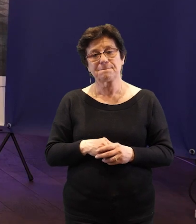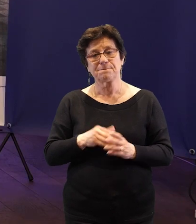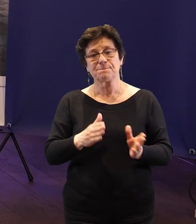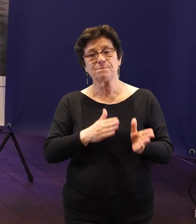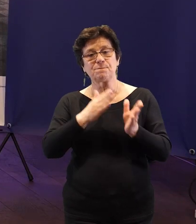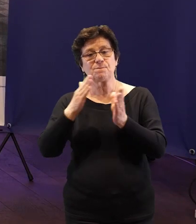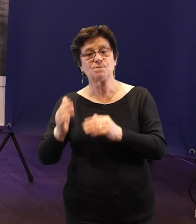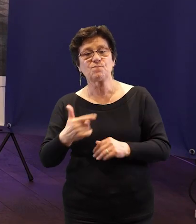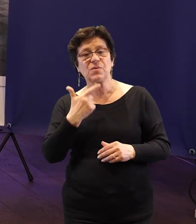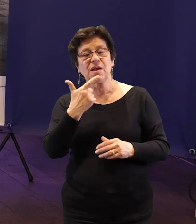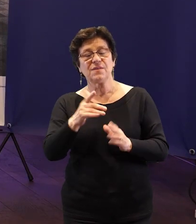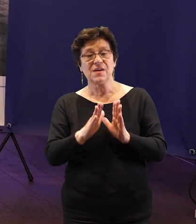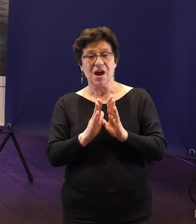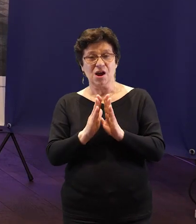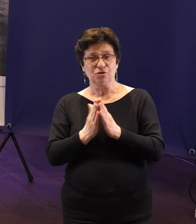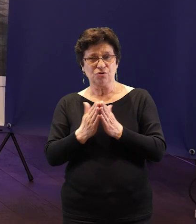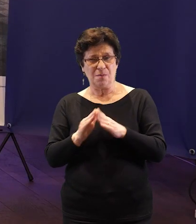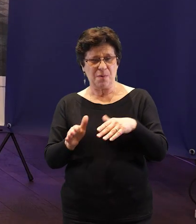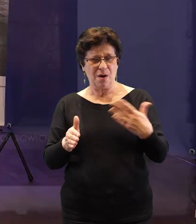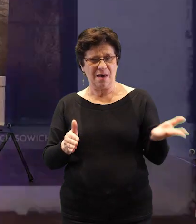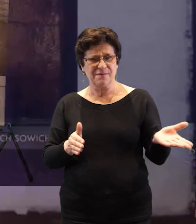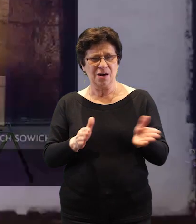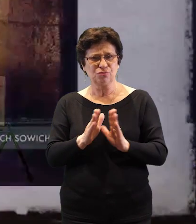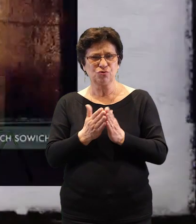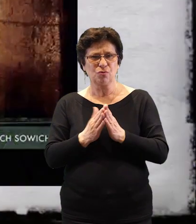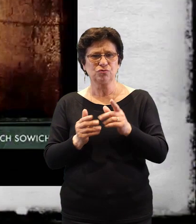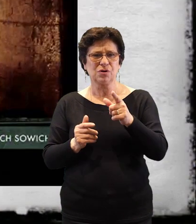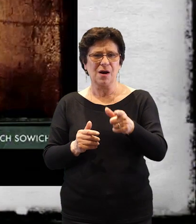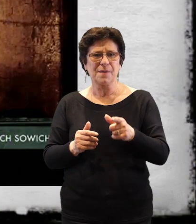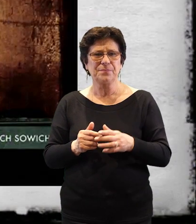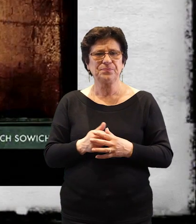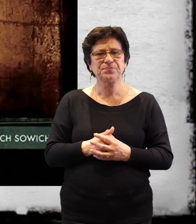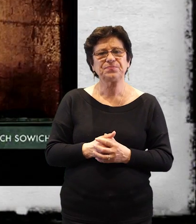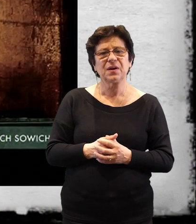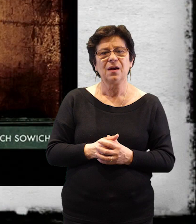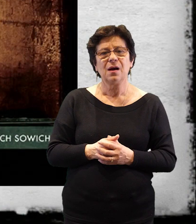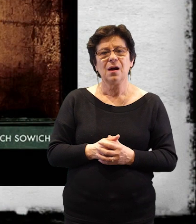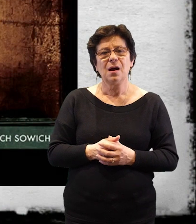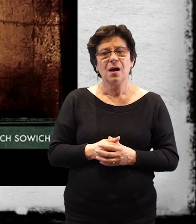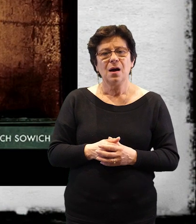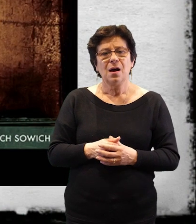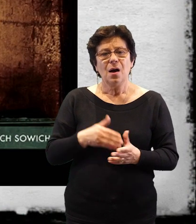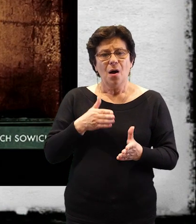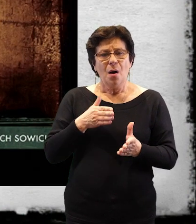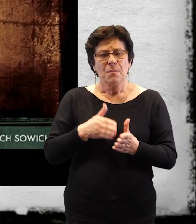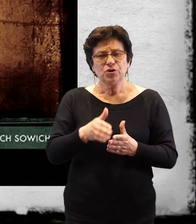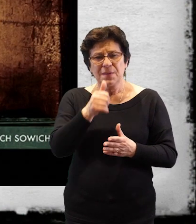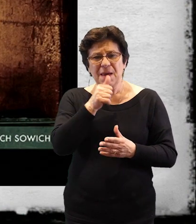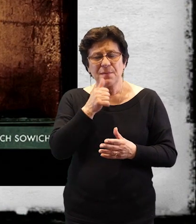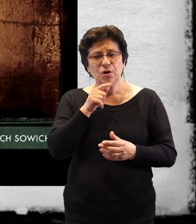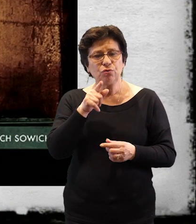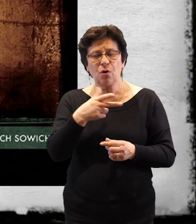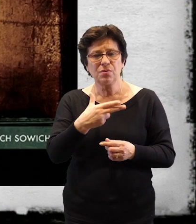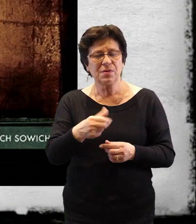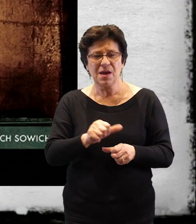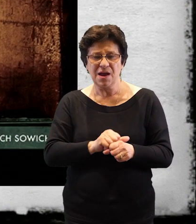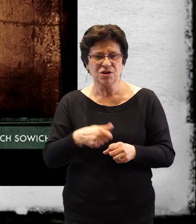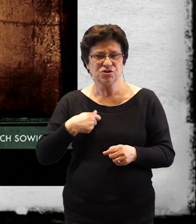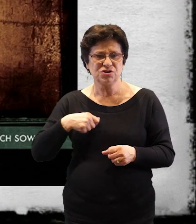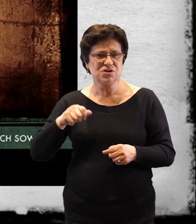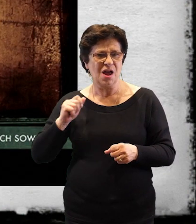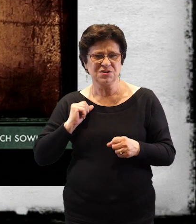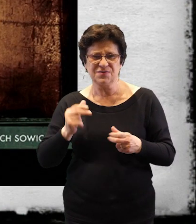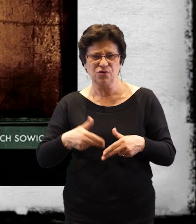Kolejne dwie książki. Po lewej to jest książka Rize, Początek tajemnicy. To akurat nie jest śledztwo dziennikarskie. To jest książka, w